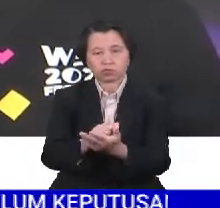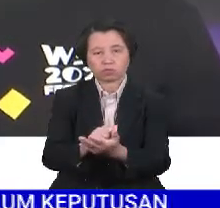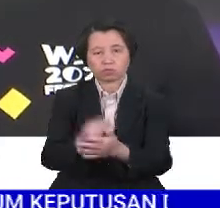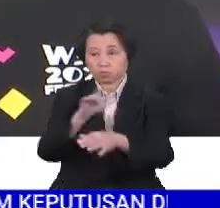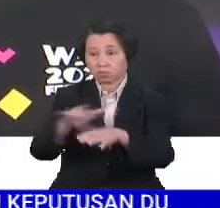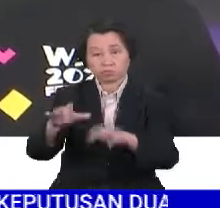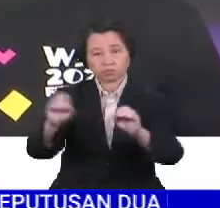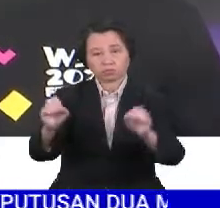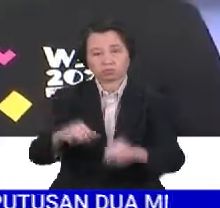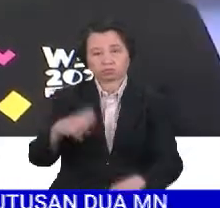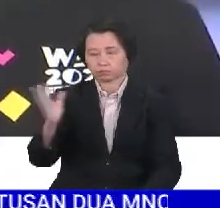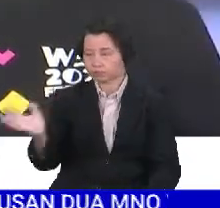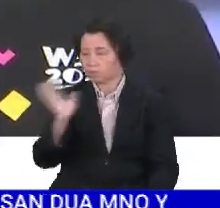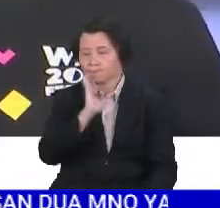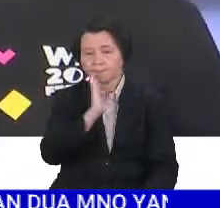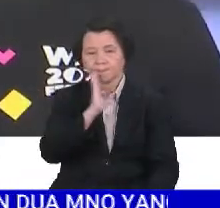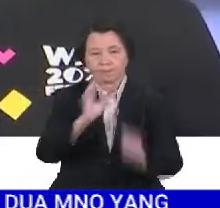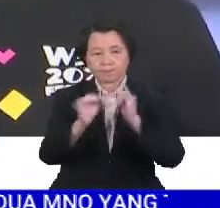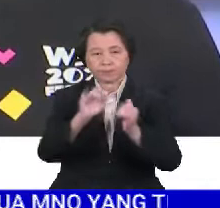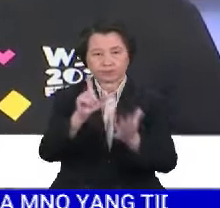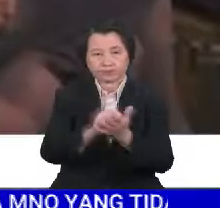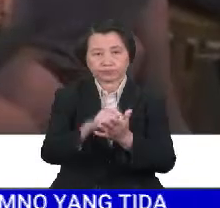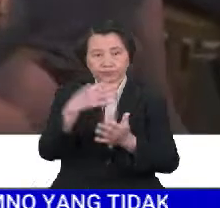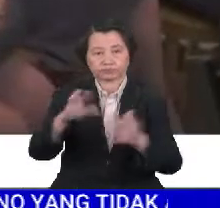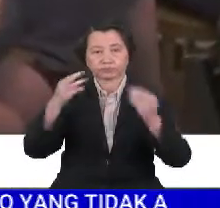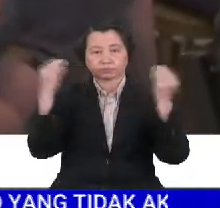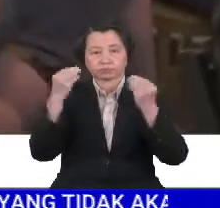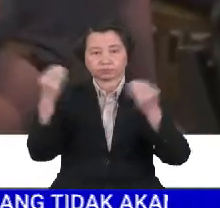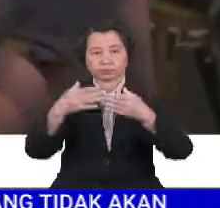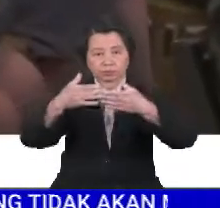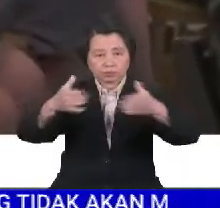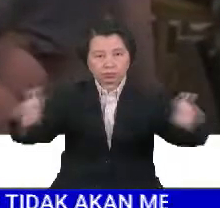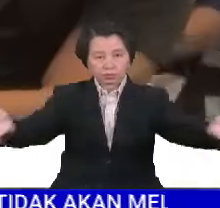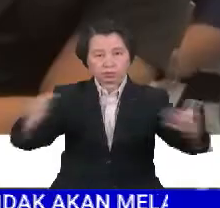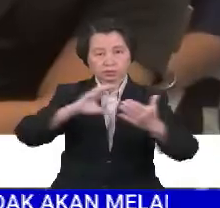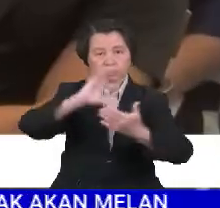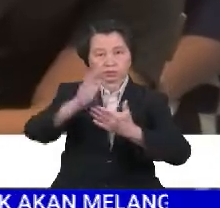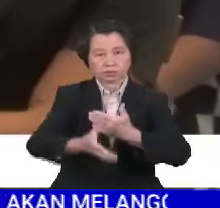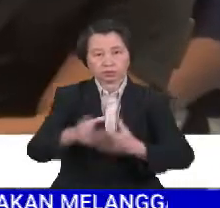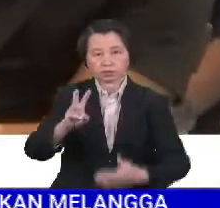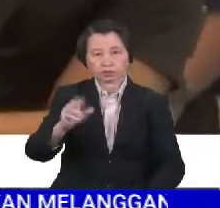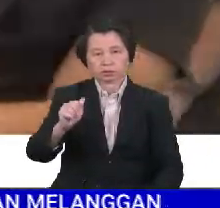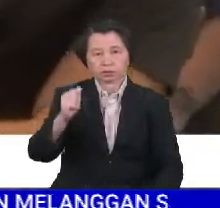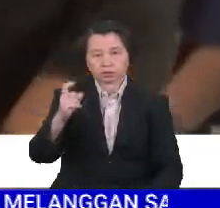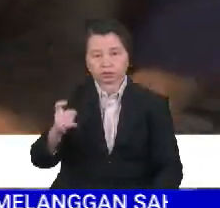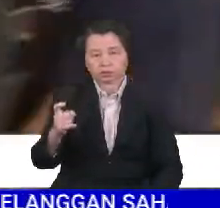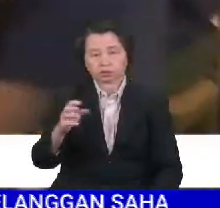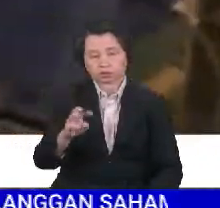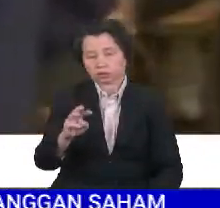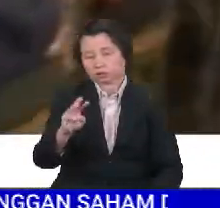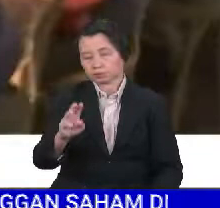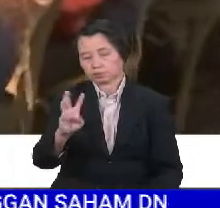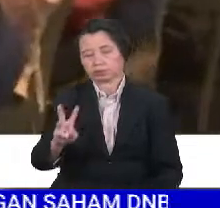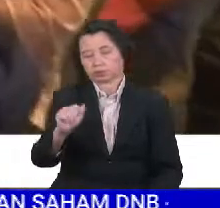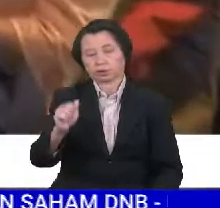nah beda berkata demikian act dalam Sidang mediasi lepas majelis membuka tirai kalender ada brike 2022 di